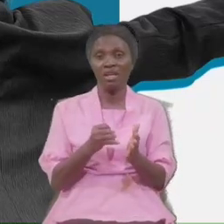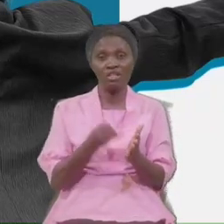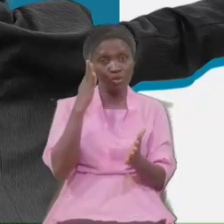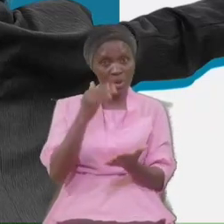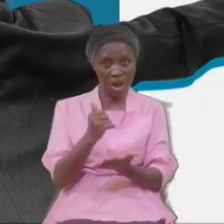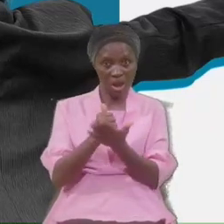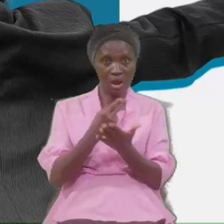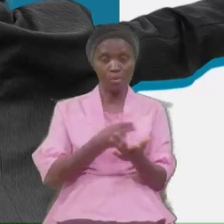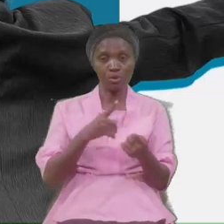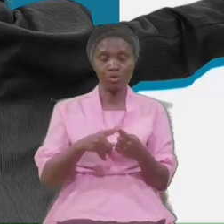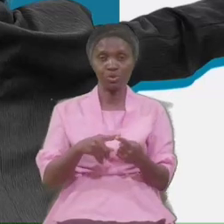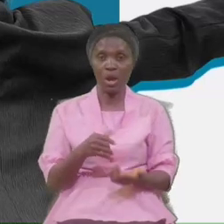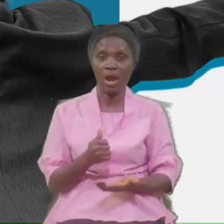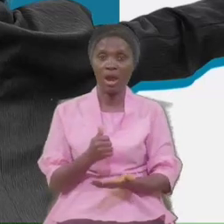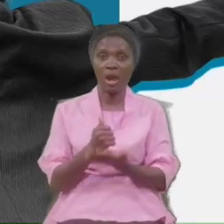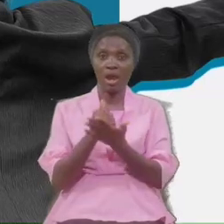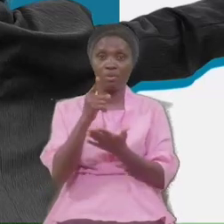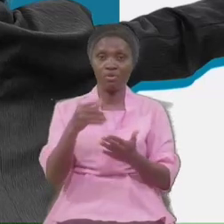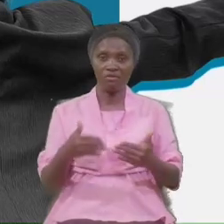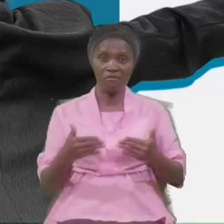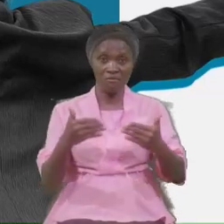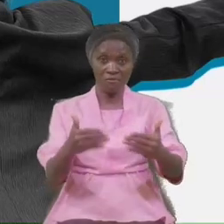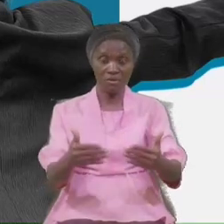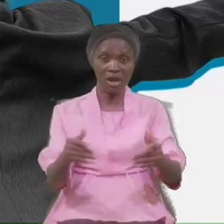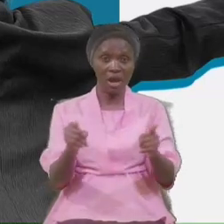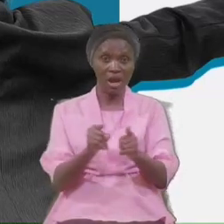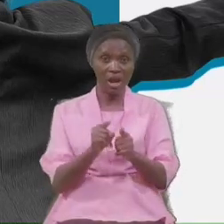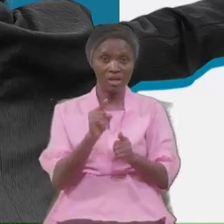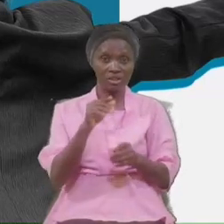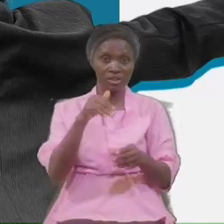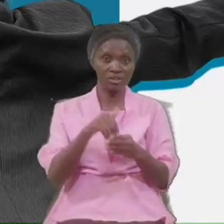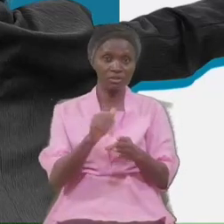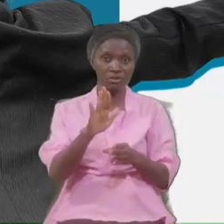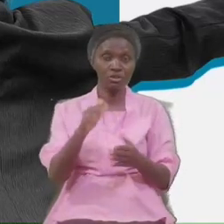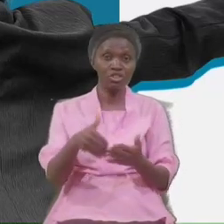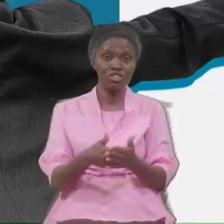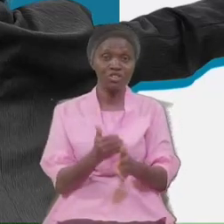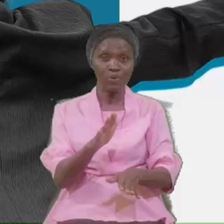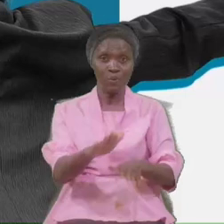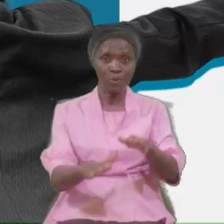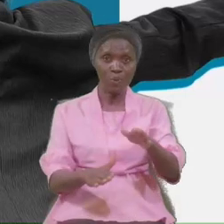s'afficher ou bien apparaître et allez remplir la fiche là. Et vous la soumettez après.